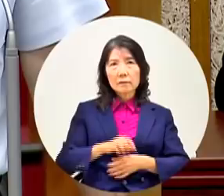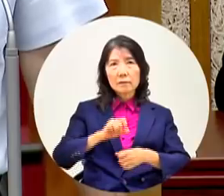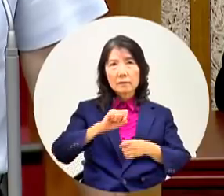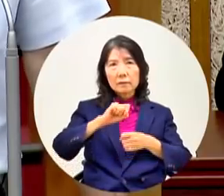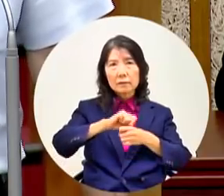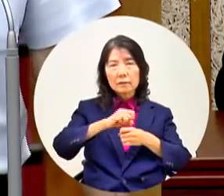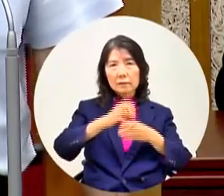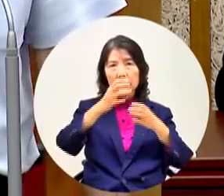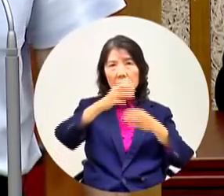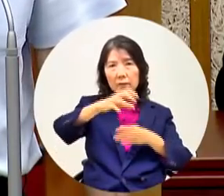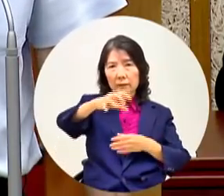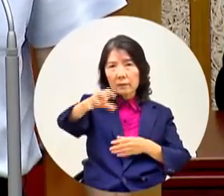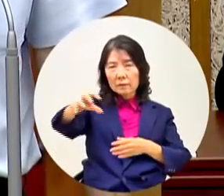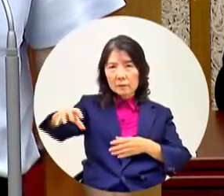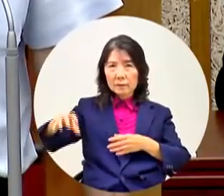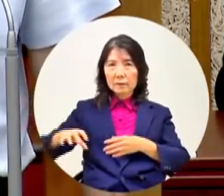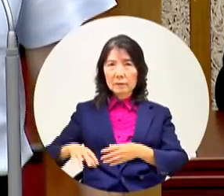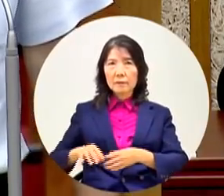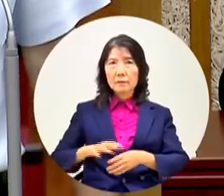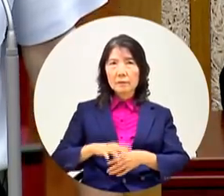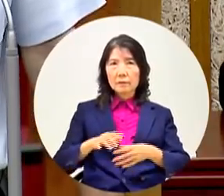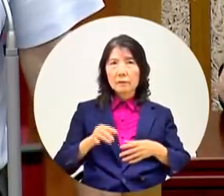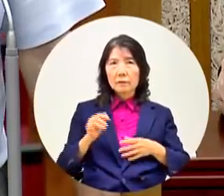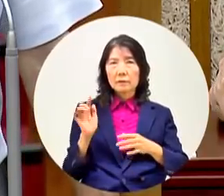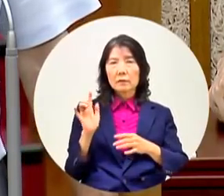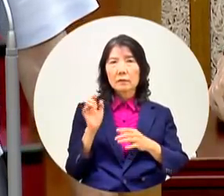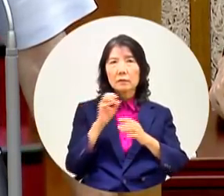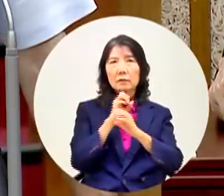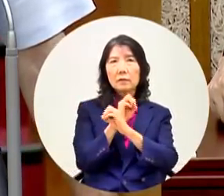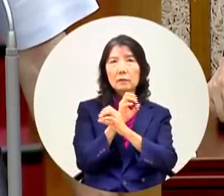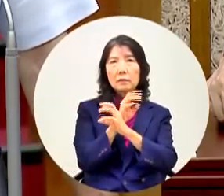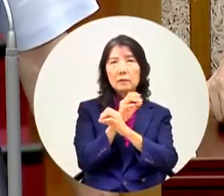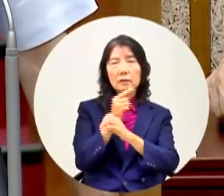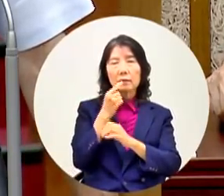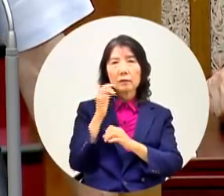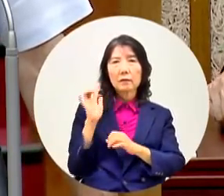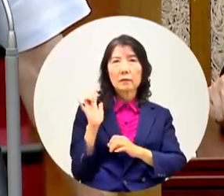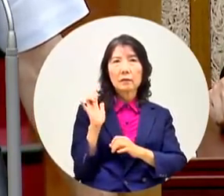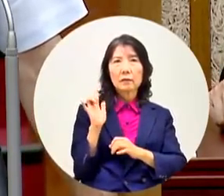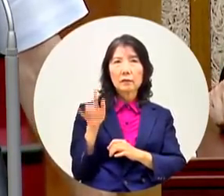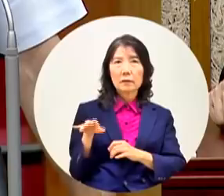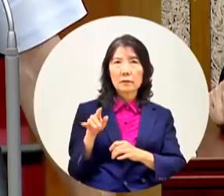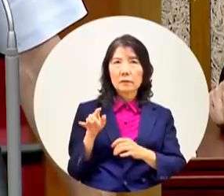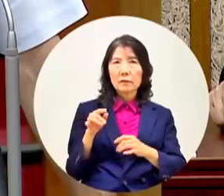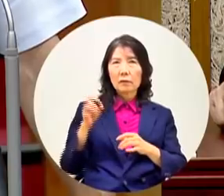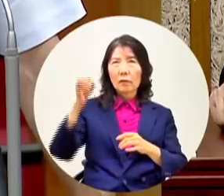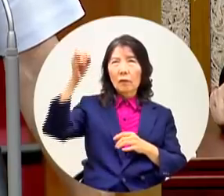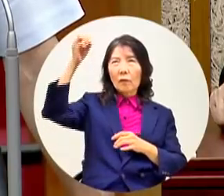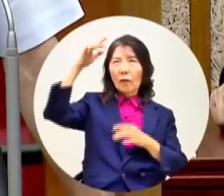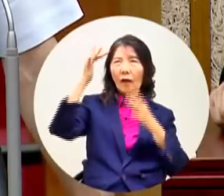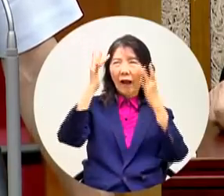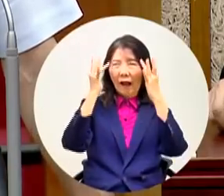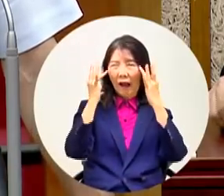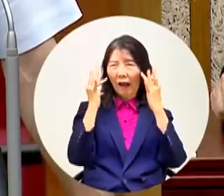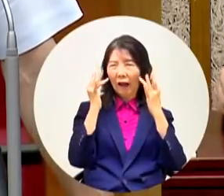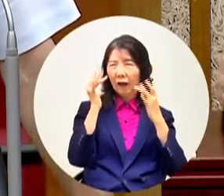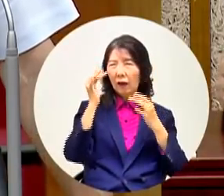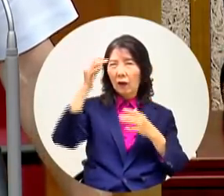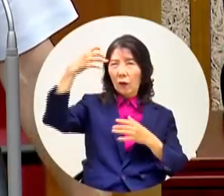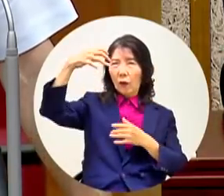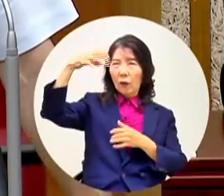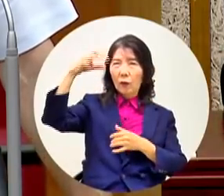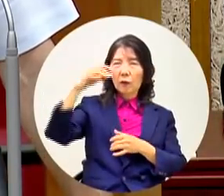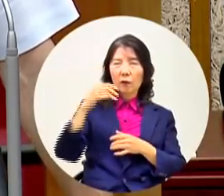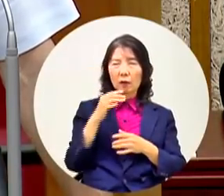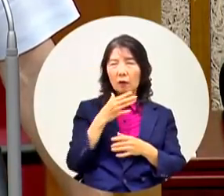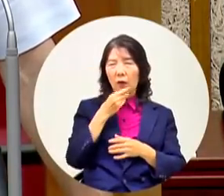烦恼日头啊，伫遐停红灯啊，受到那种哦，做咱的热天的日头做炎嘛，啊，你晒非常的